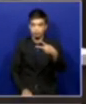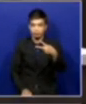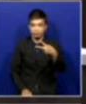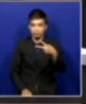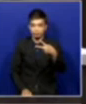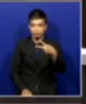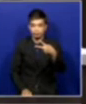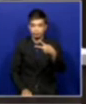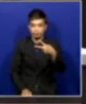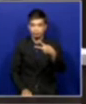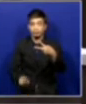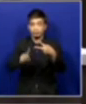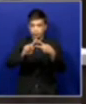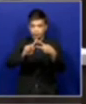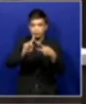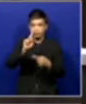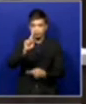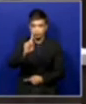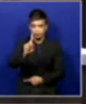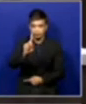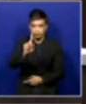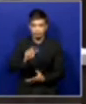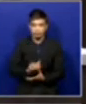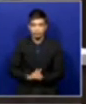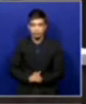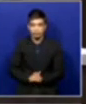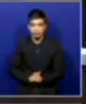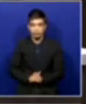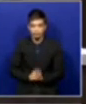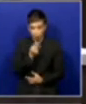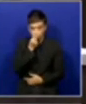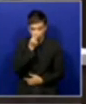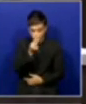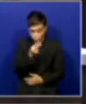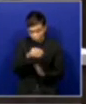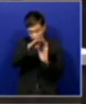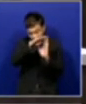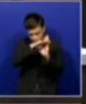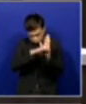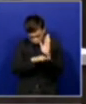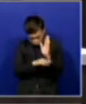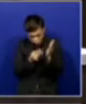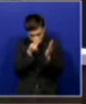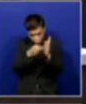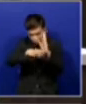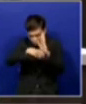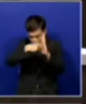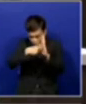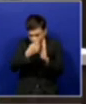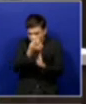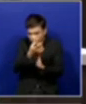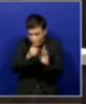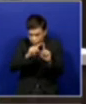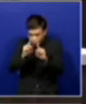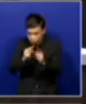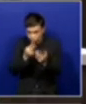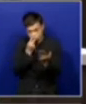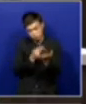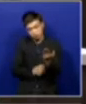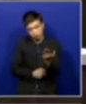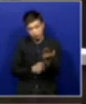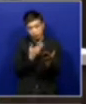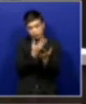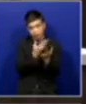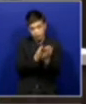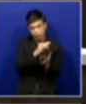เรื่องที่1ดูจากหลักการ หลักการบอกว่าให้โอนงบประมาณ